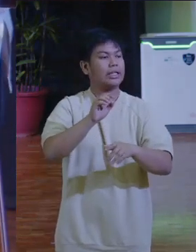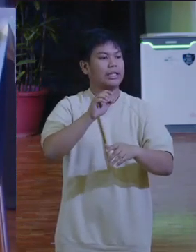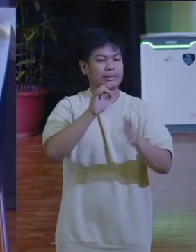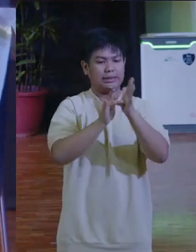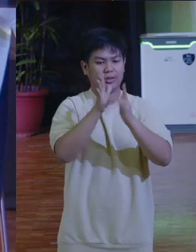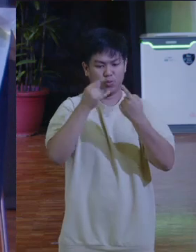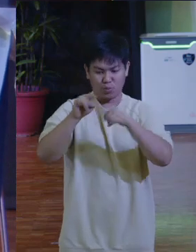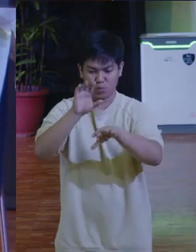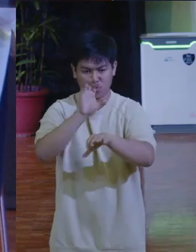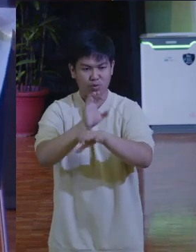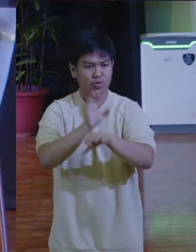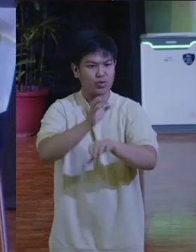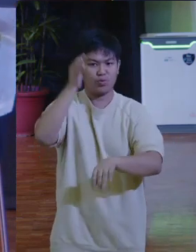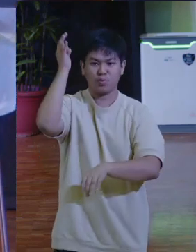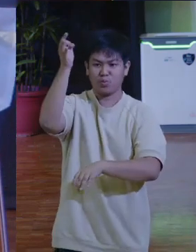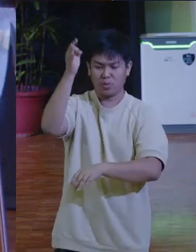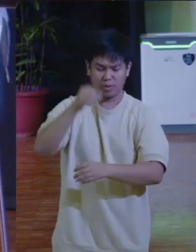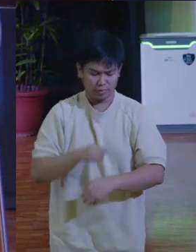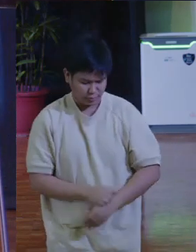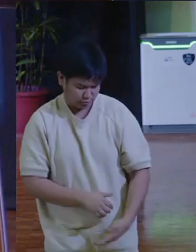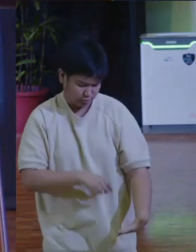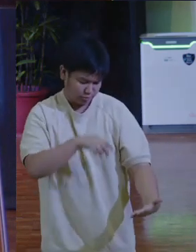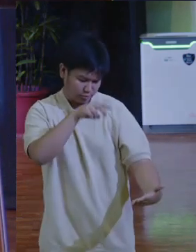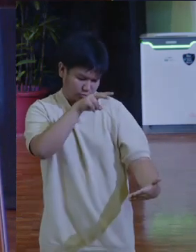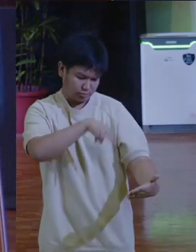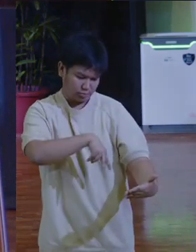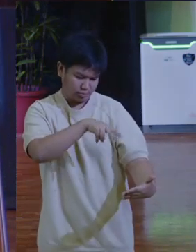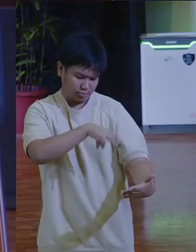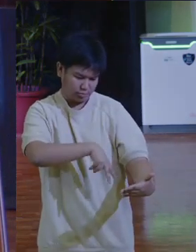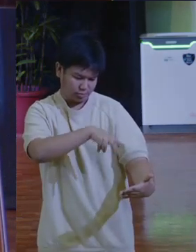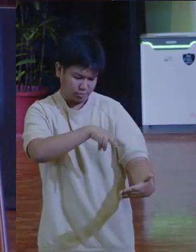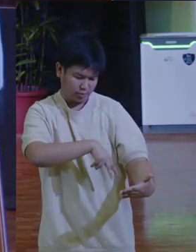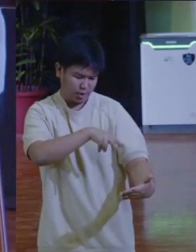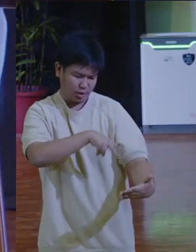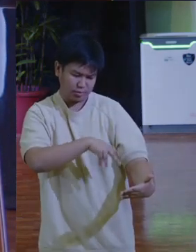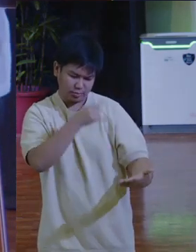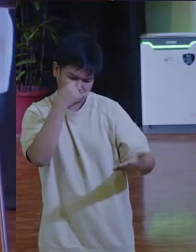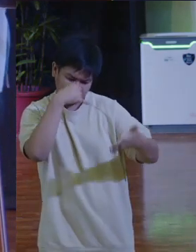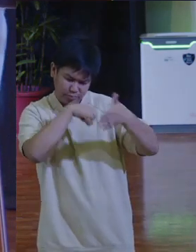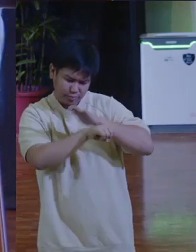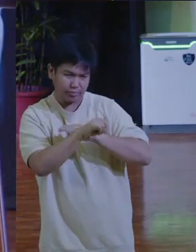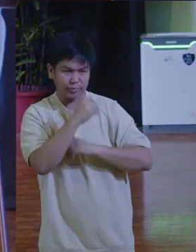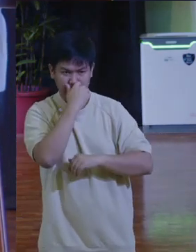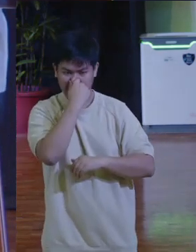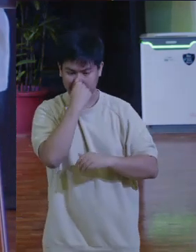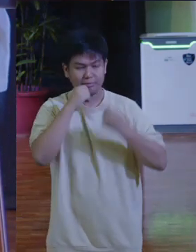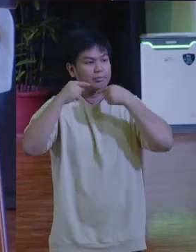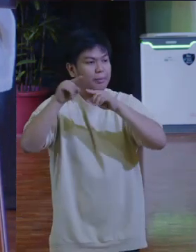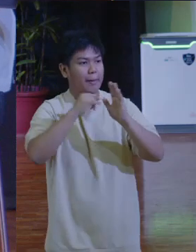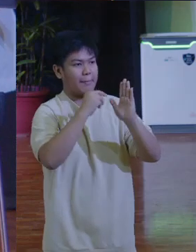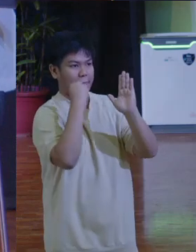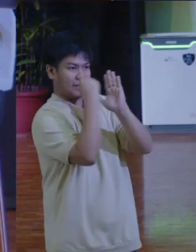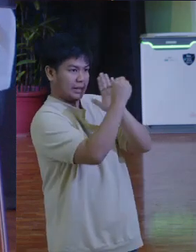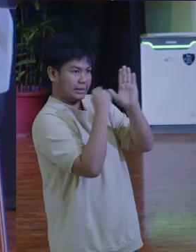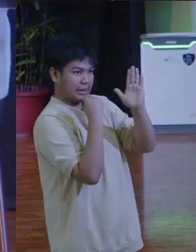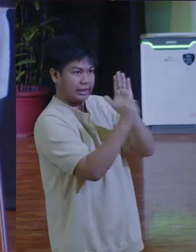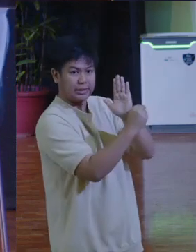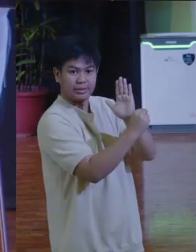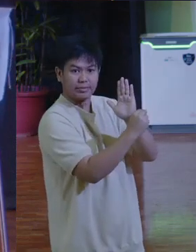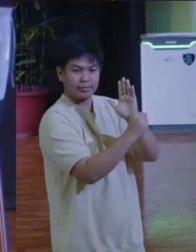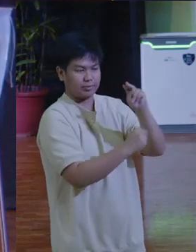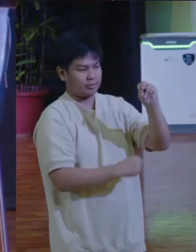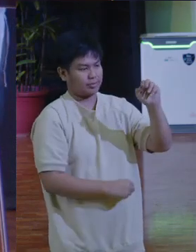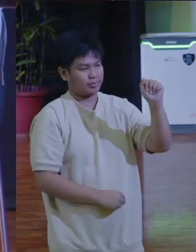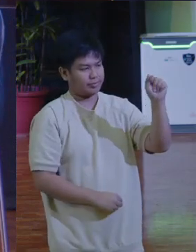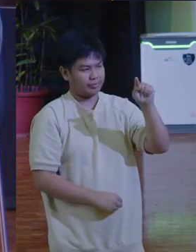Luke chapter 4, binasa niya yon sa kanyang home synagogue, sa kanyang home church, sa bayan